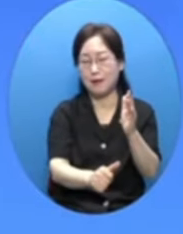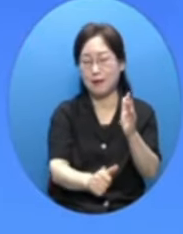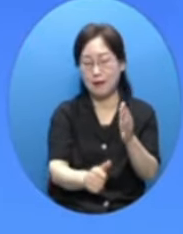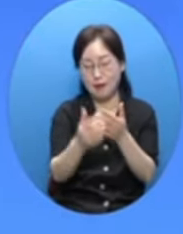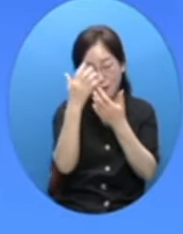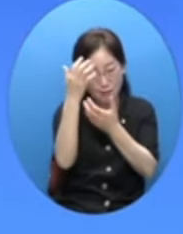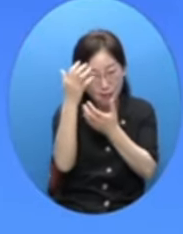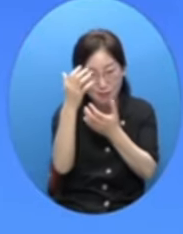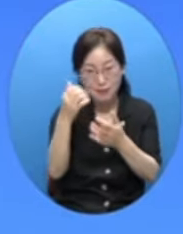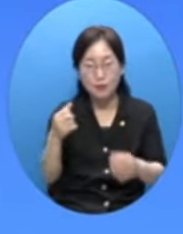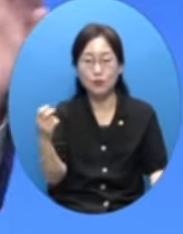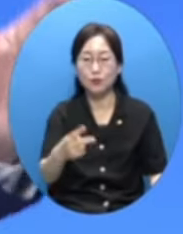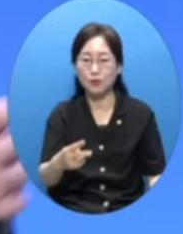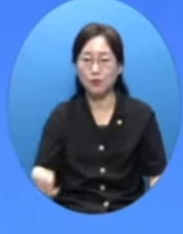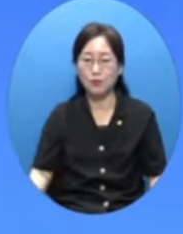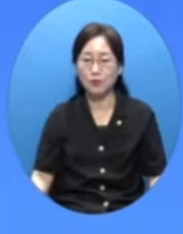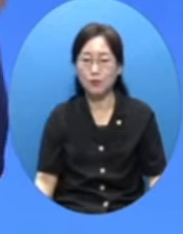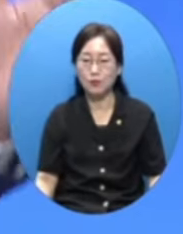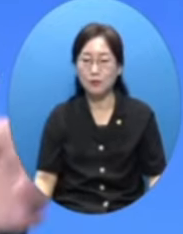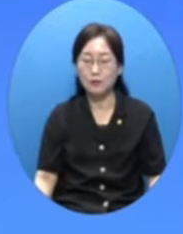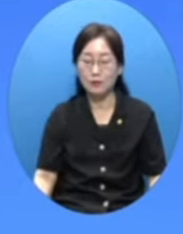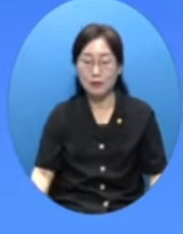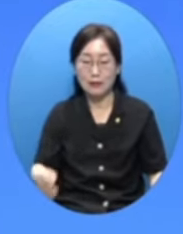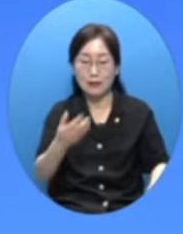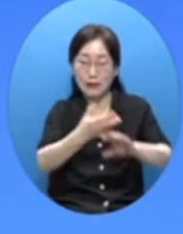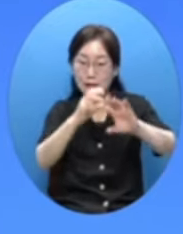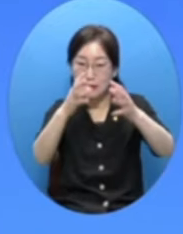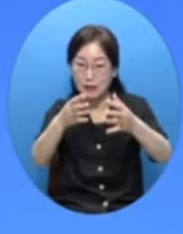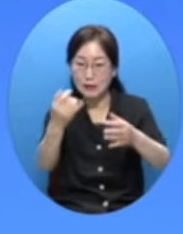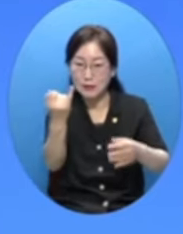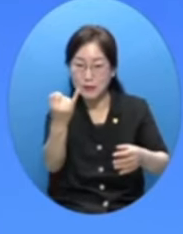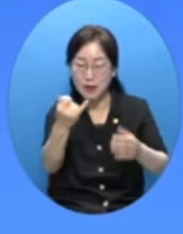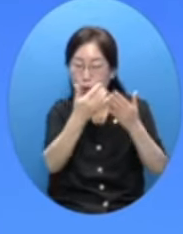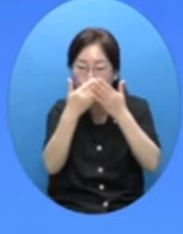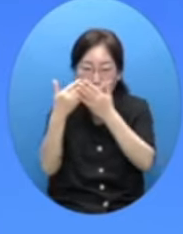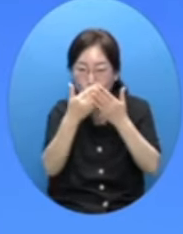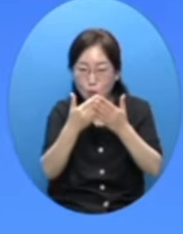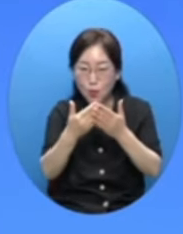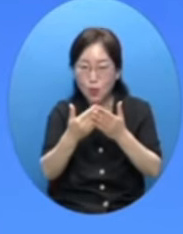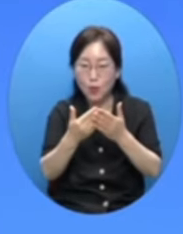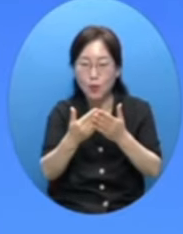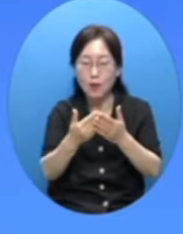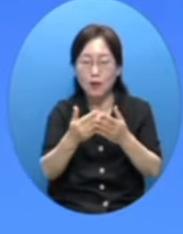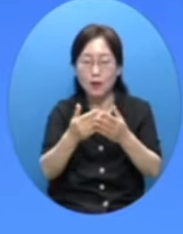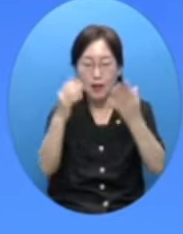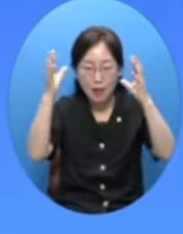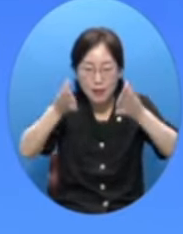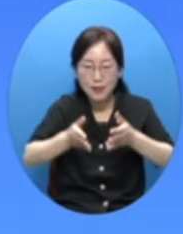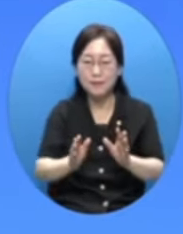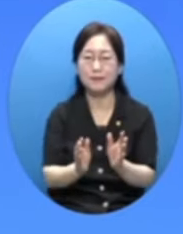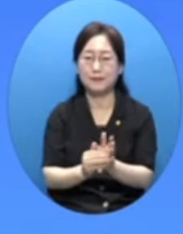있었고 또 거기서 만난 이방 여인과 동거하면서 살다가 아이를 낳습니다.